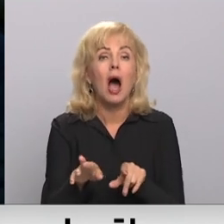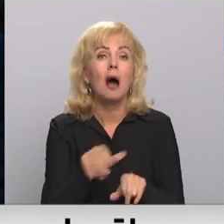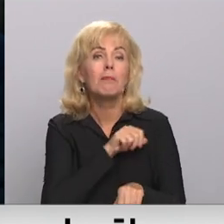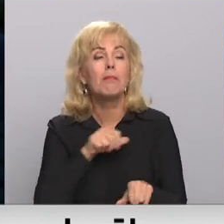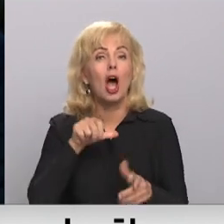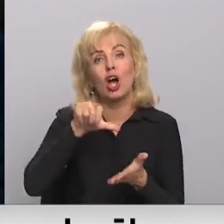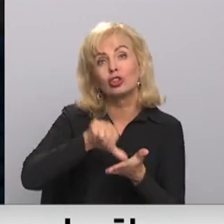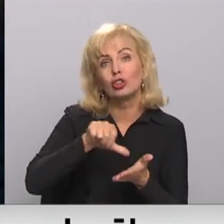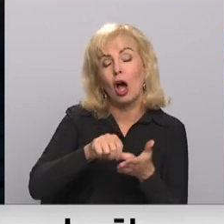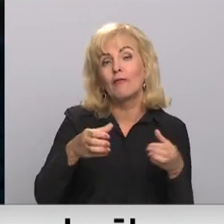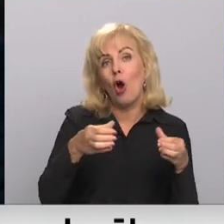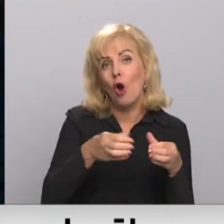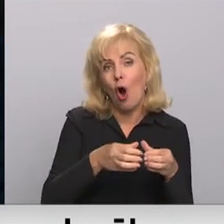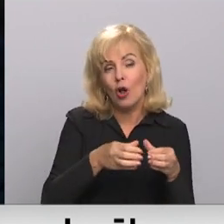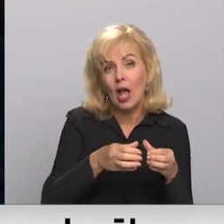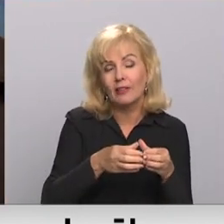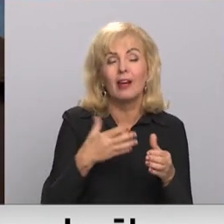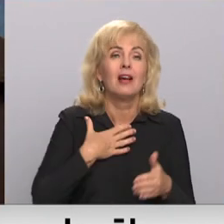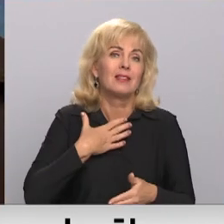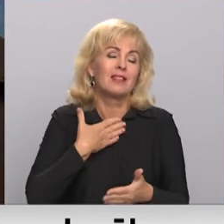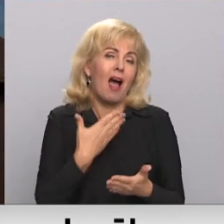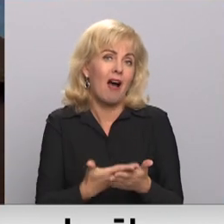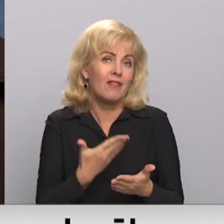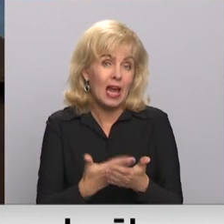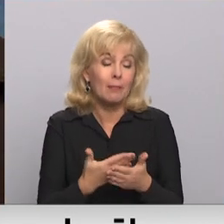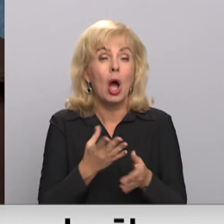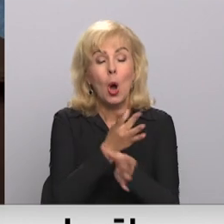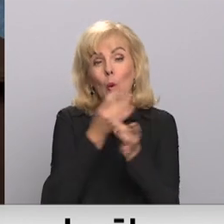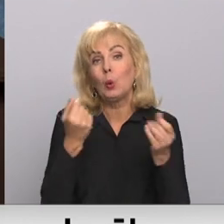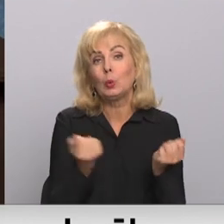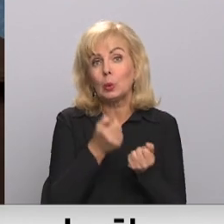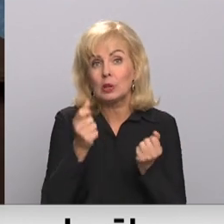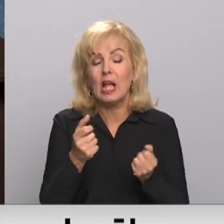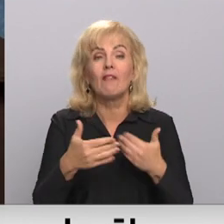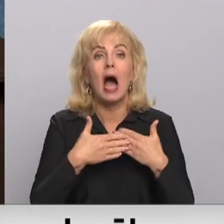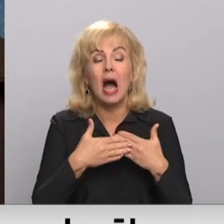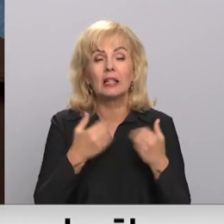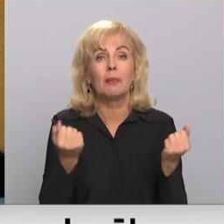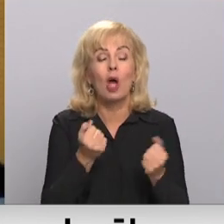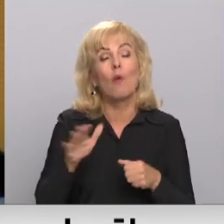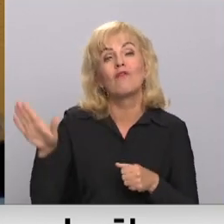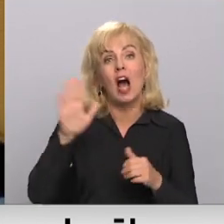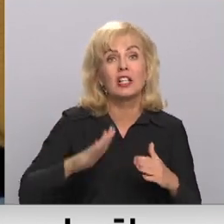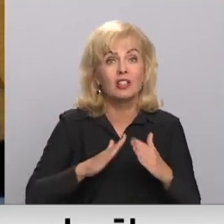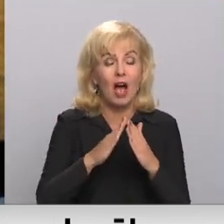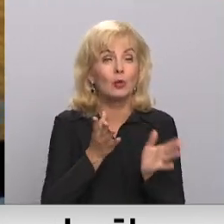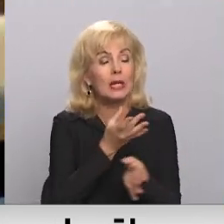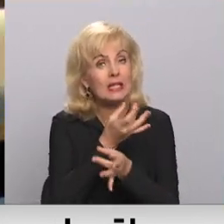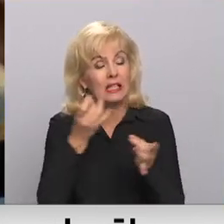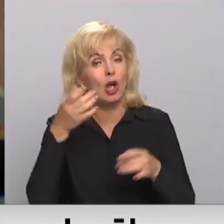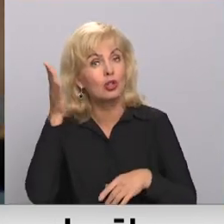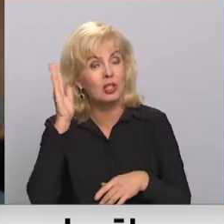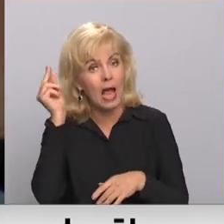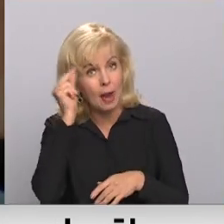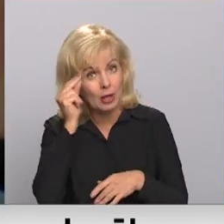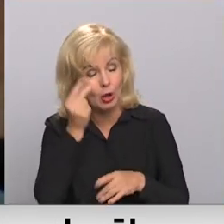pašdarbības kolektīvi, tu atēji pazaskatēties savējumu. Kultūras darbinieki šobrīd aktīvi gatavojas valsts svētkiem, izglītojas semināros un